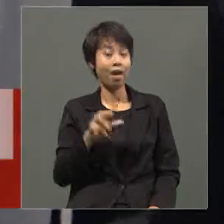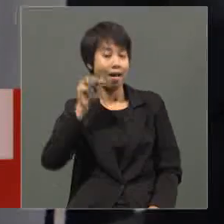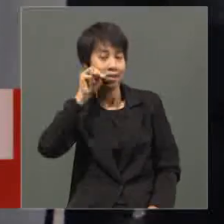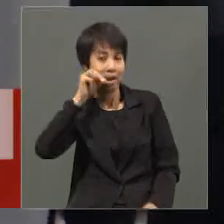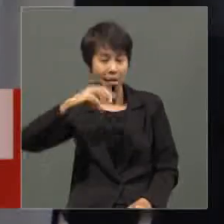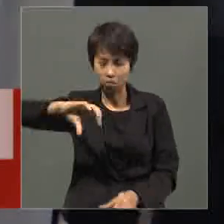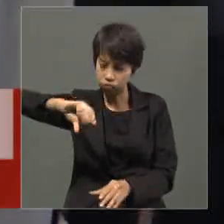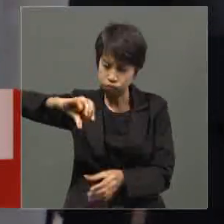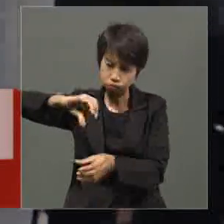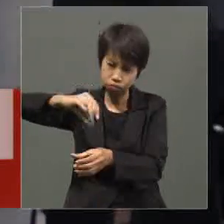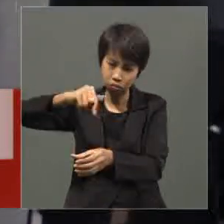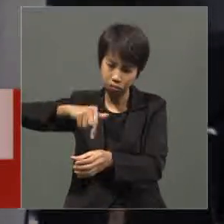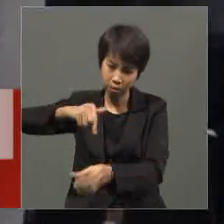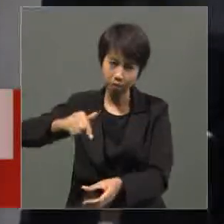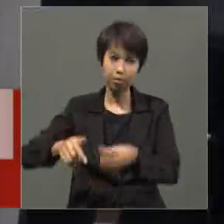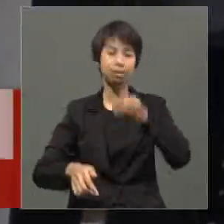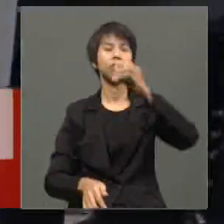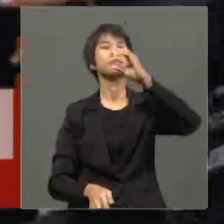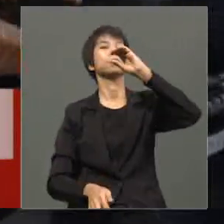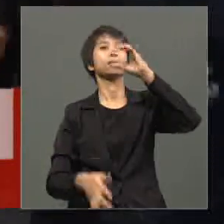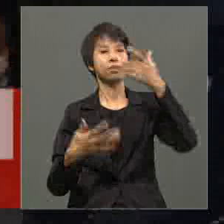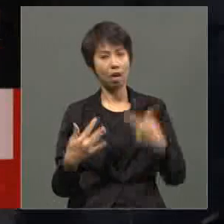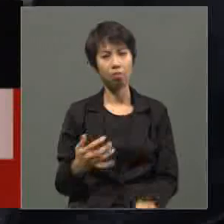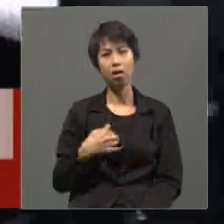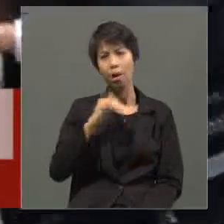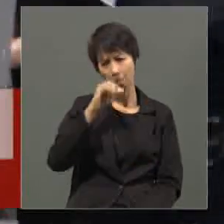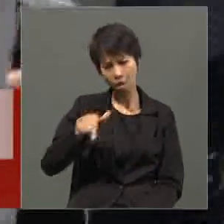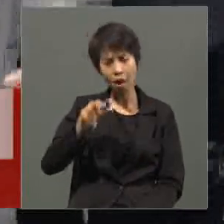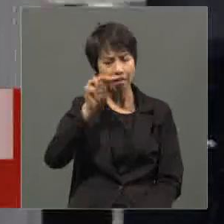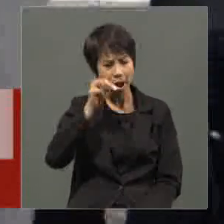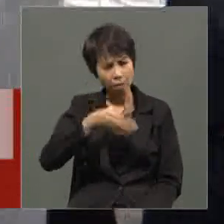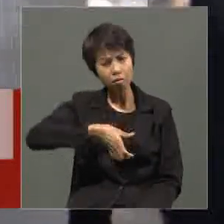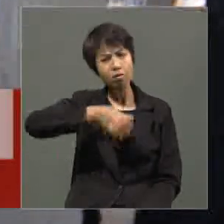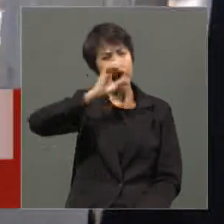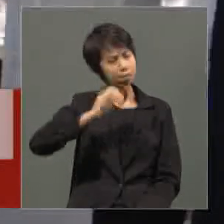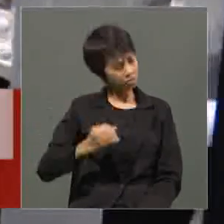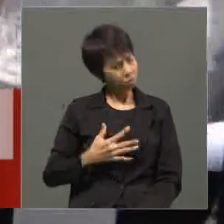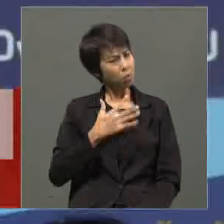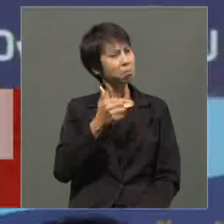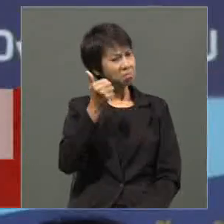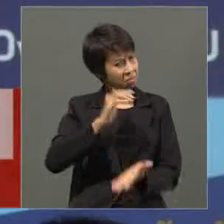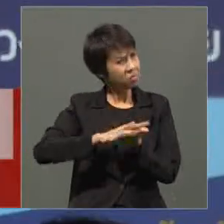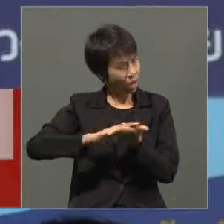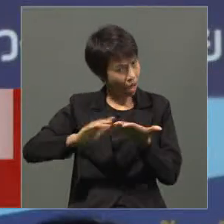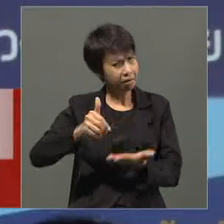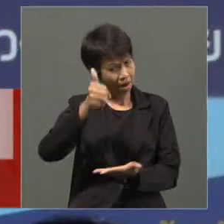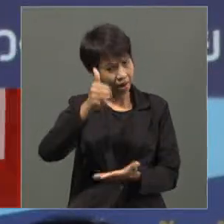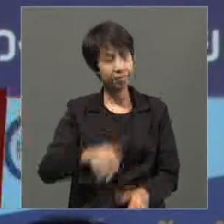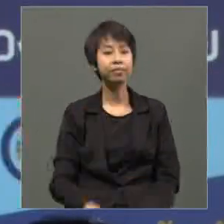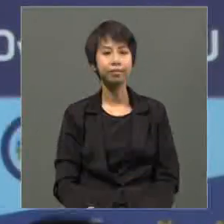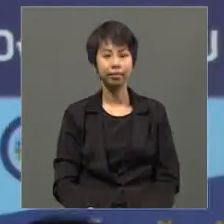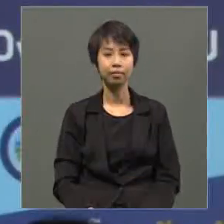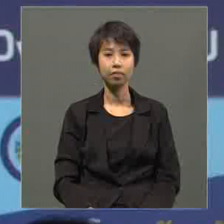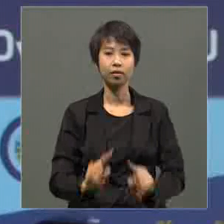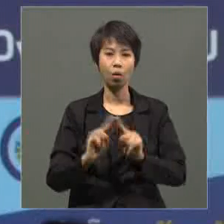าโชว์สื่อมวลชนกันเลยก ่ อนที่จะให้สัมภาษณ์ว่าดื่มแล้วชื่นใจน้ำประปาสะอาดดื่มได้นานแล้วแต่ว่